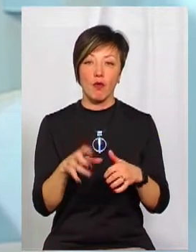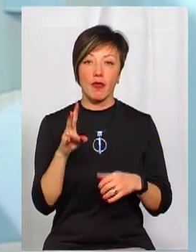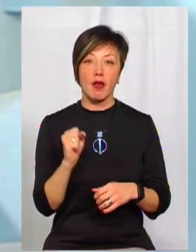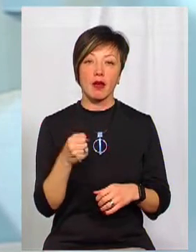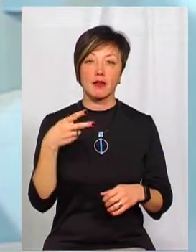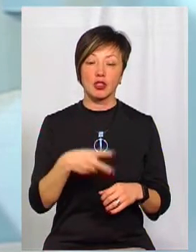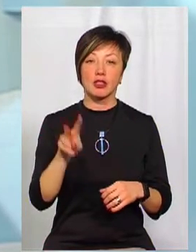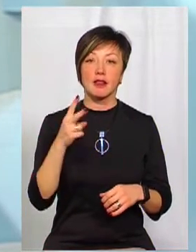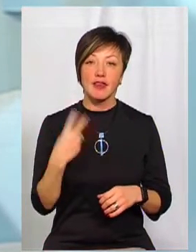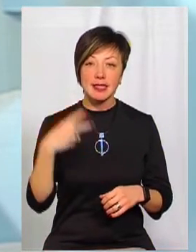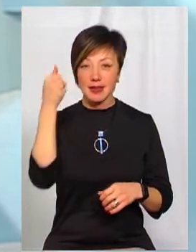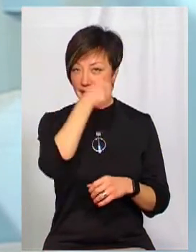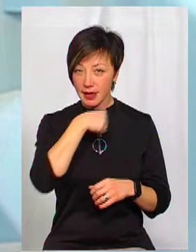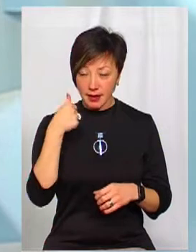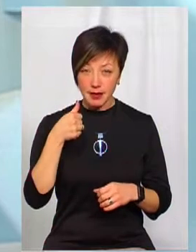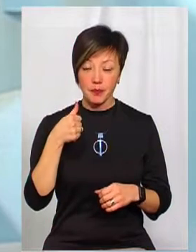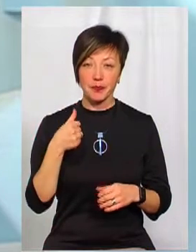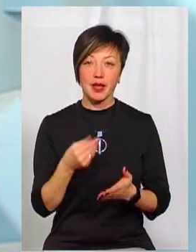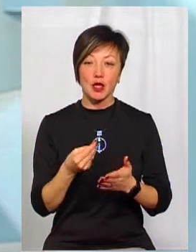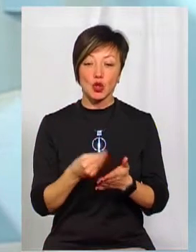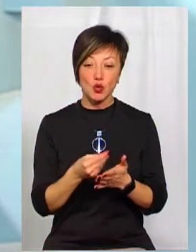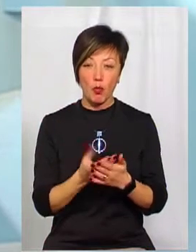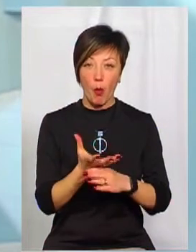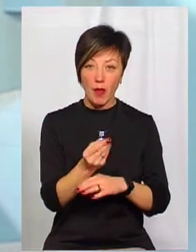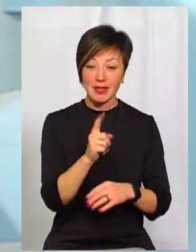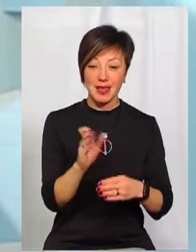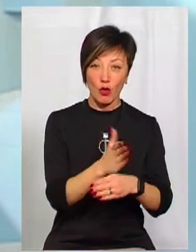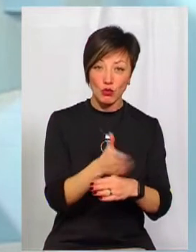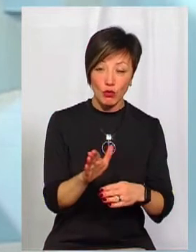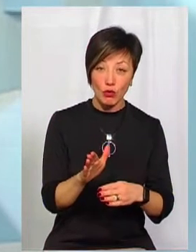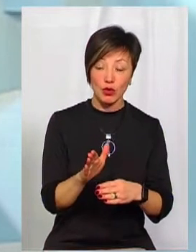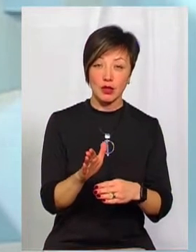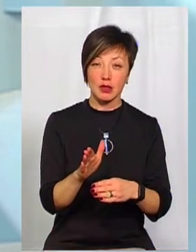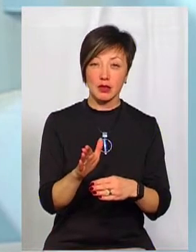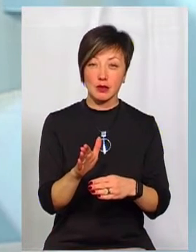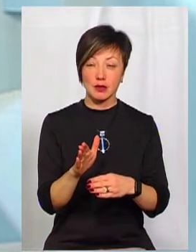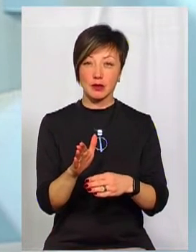на 2020 рік суму оплати за розподіл шляхом